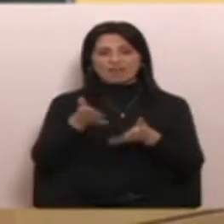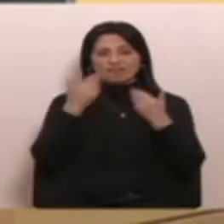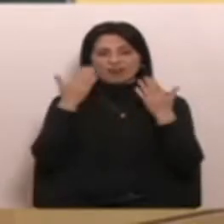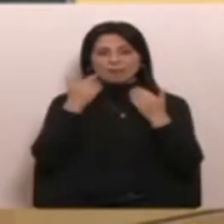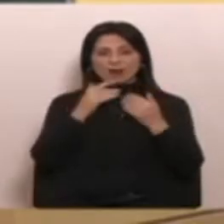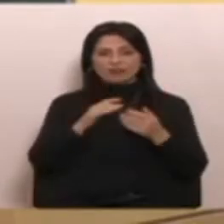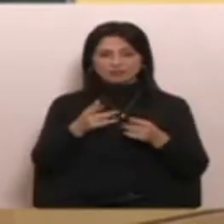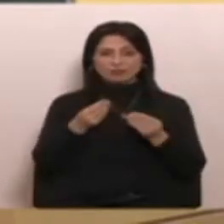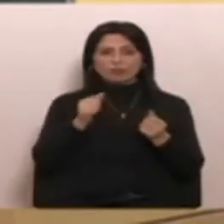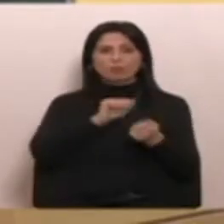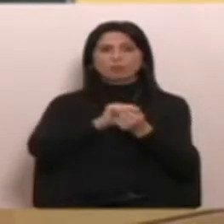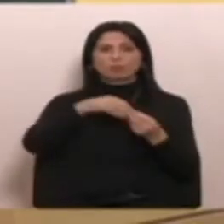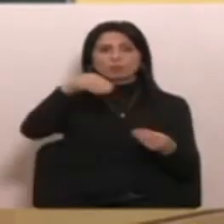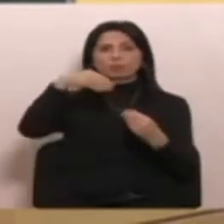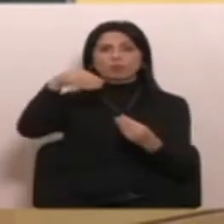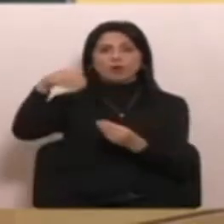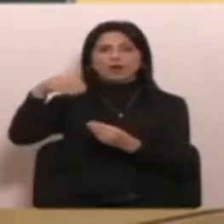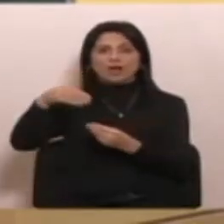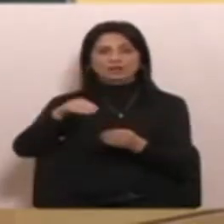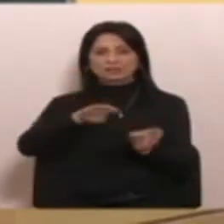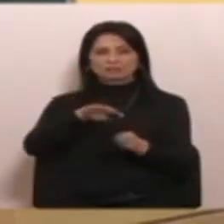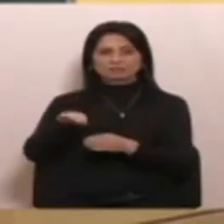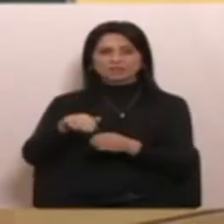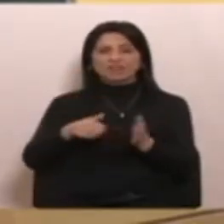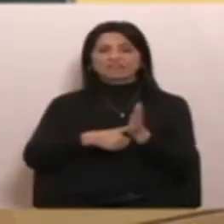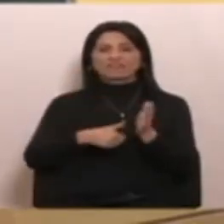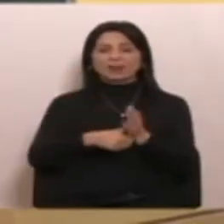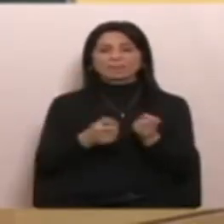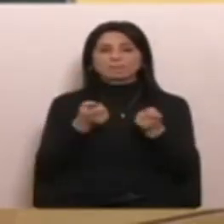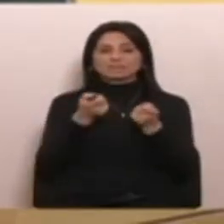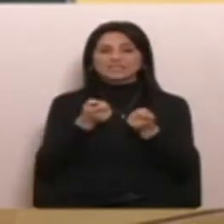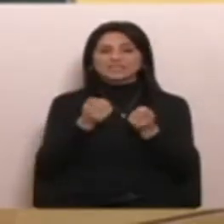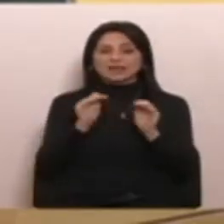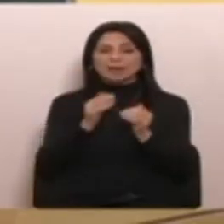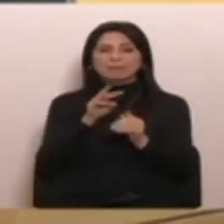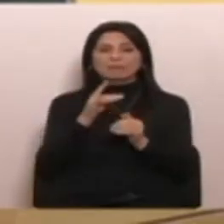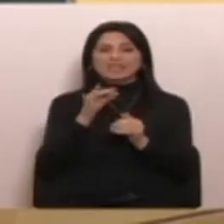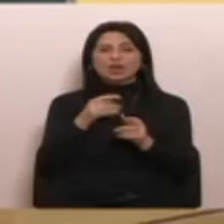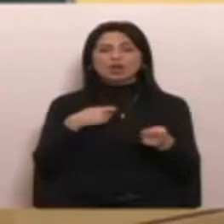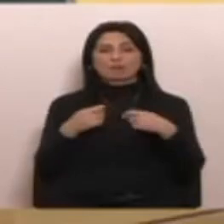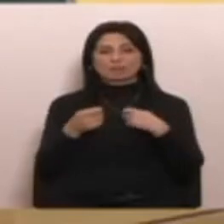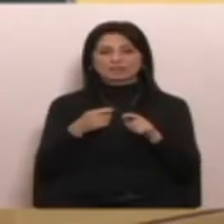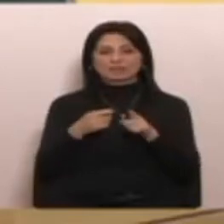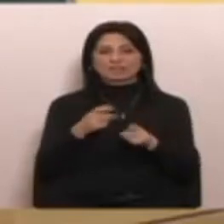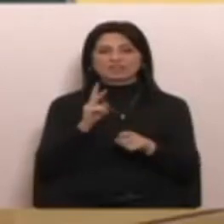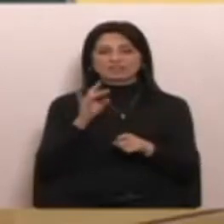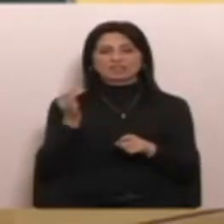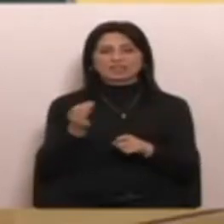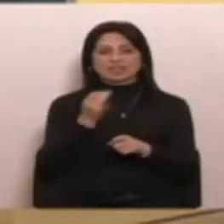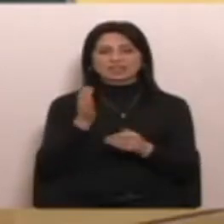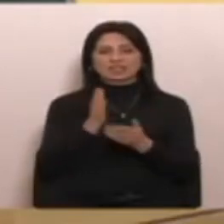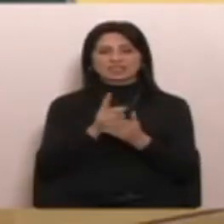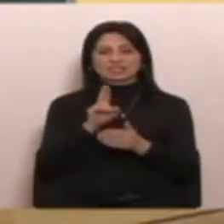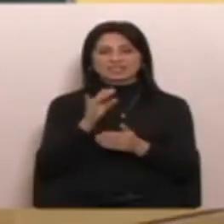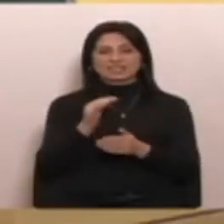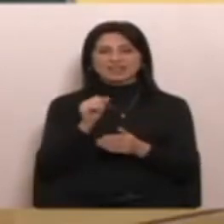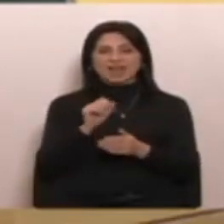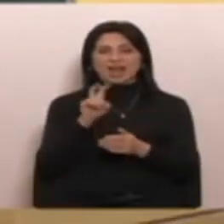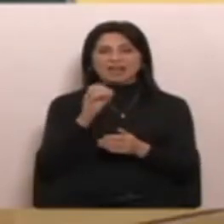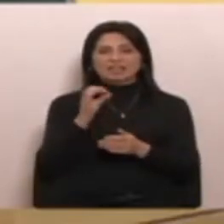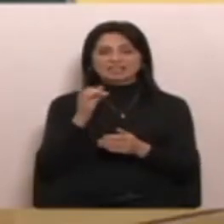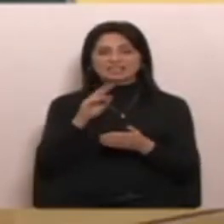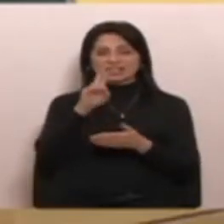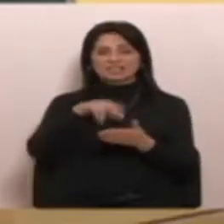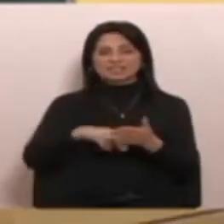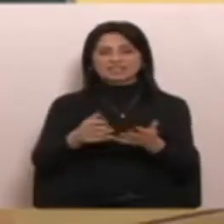ბიუროკრატიულ პროცედურებს, განსაკუთრებით ვეხმარებით მცირე და მიკრობიზნეს, ვინც დაინტერესებულია წიაღისეულის